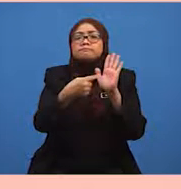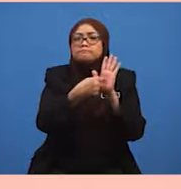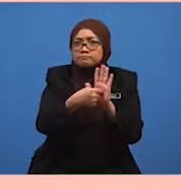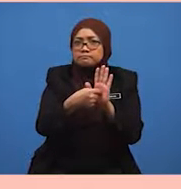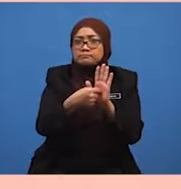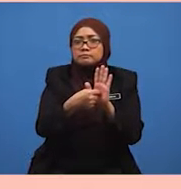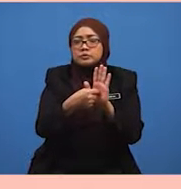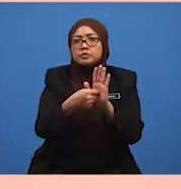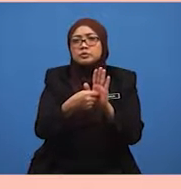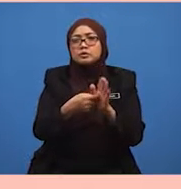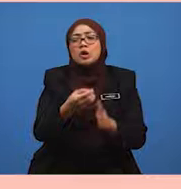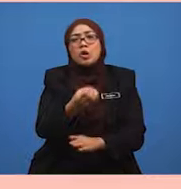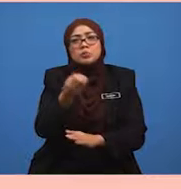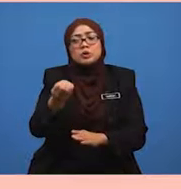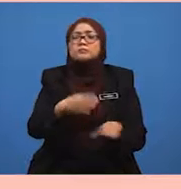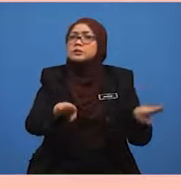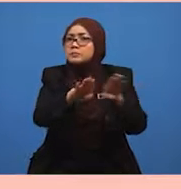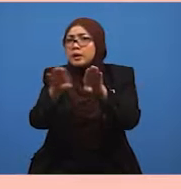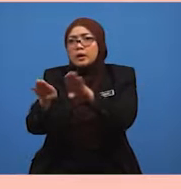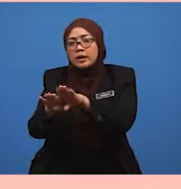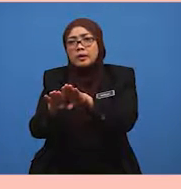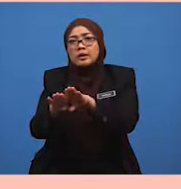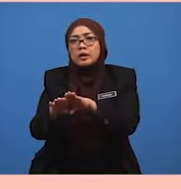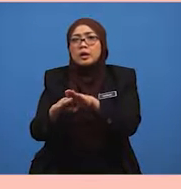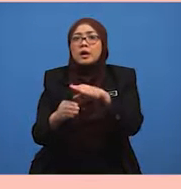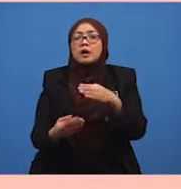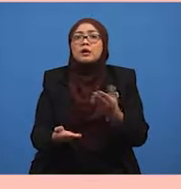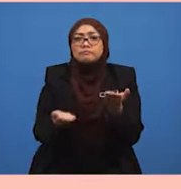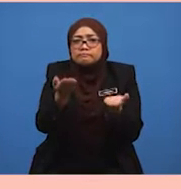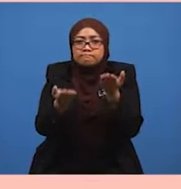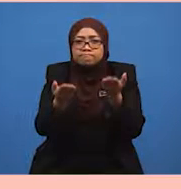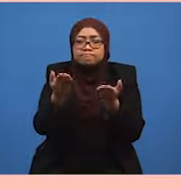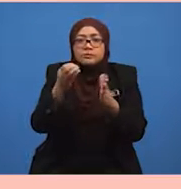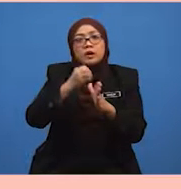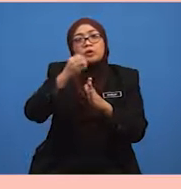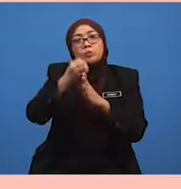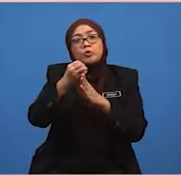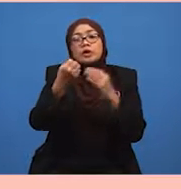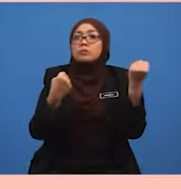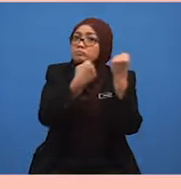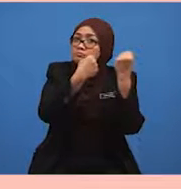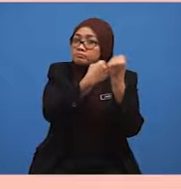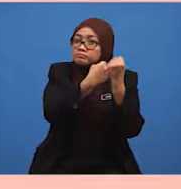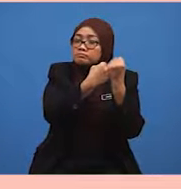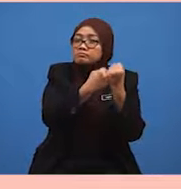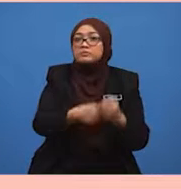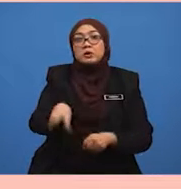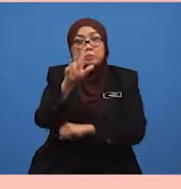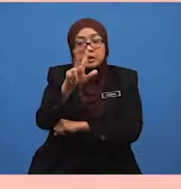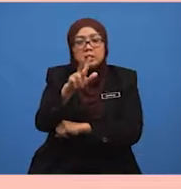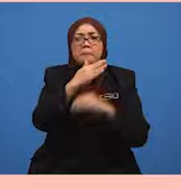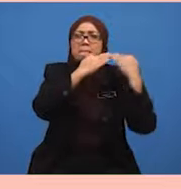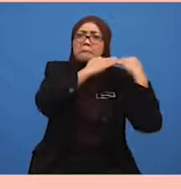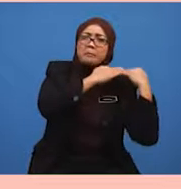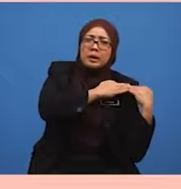sebagai penyimbang atau penyokong. Akhir sekali ialah beban. Beban